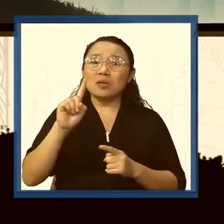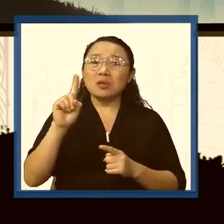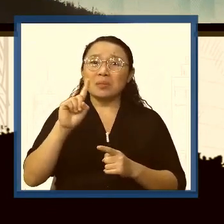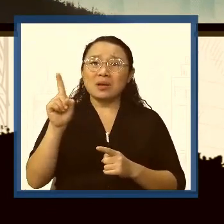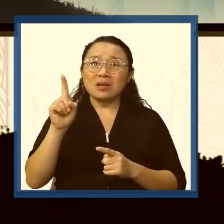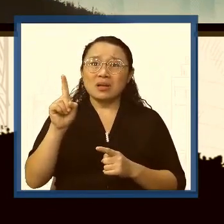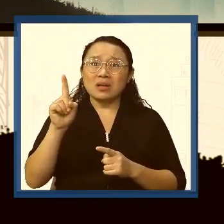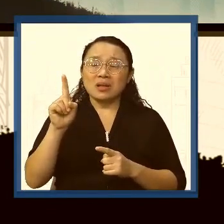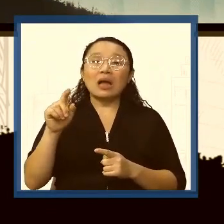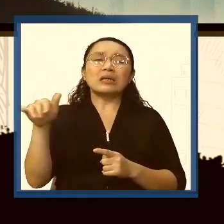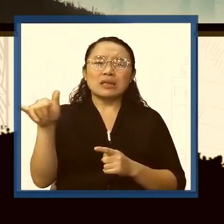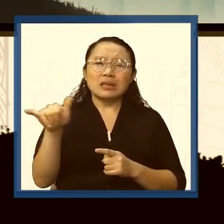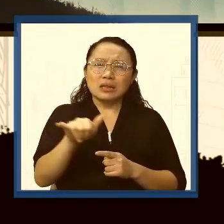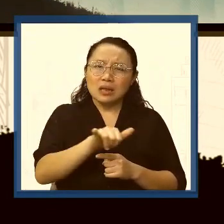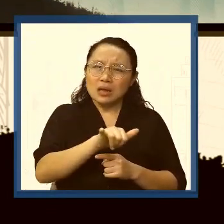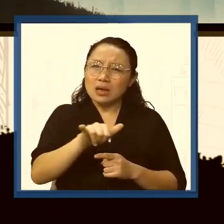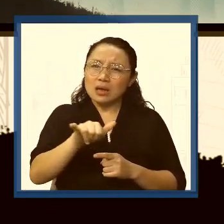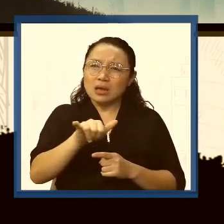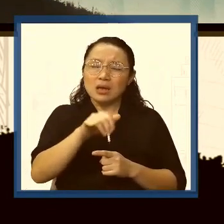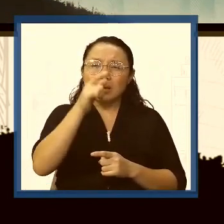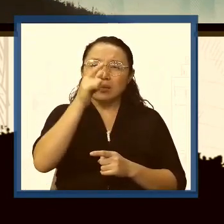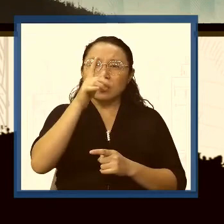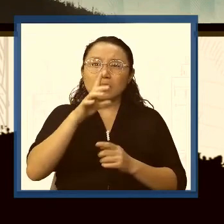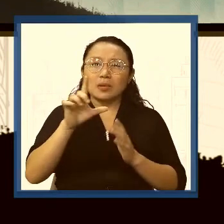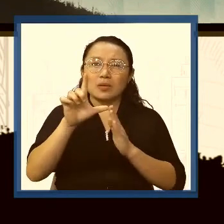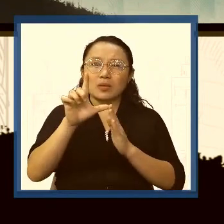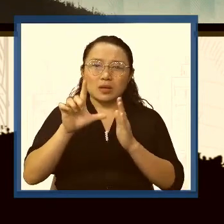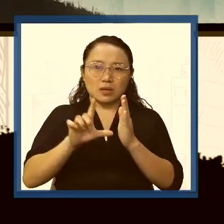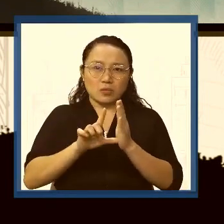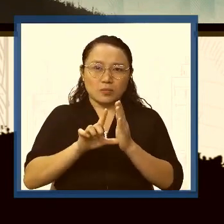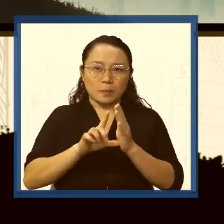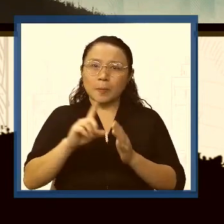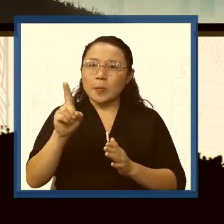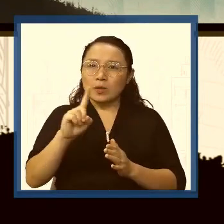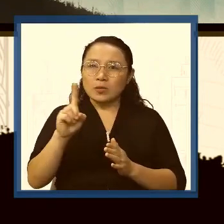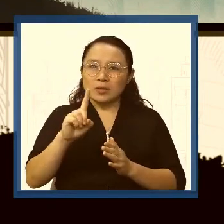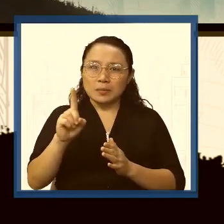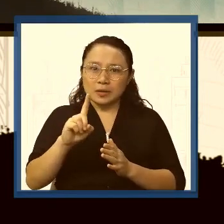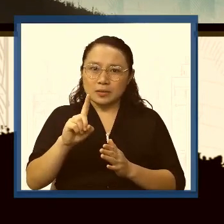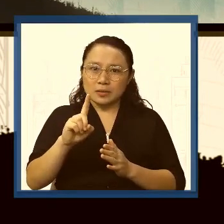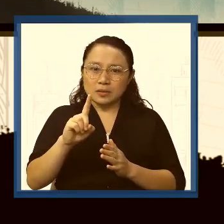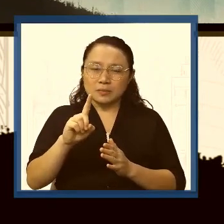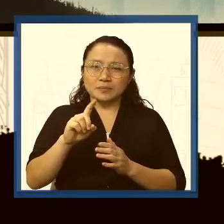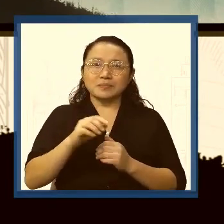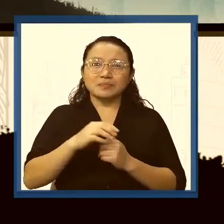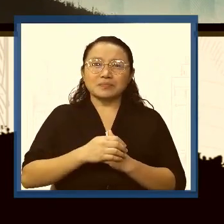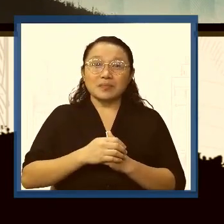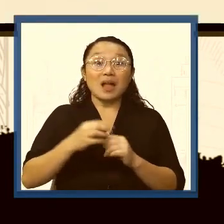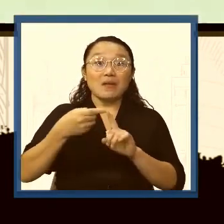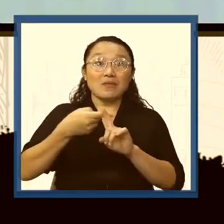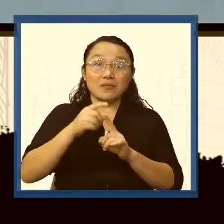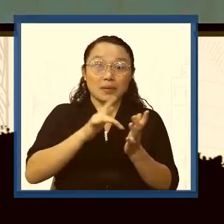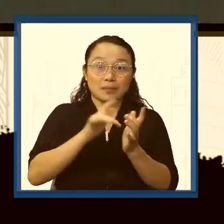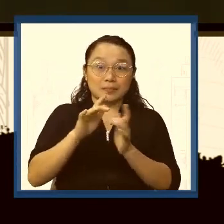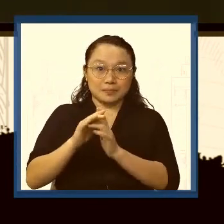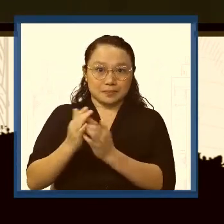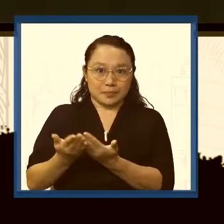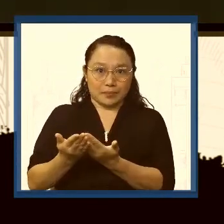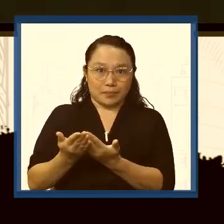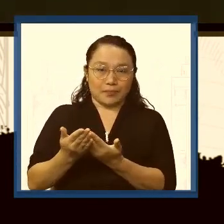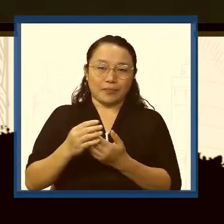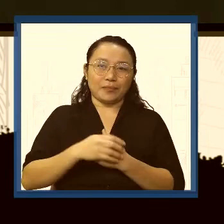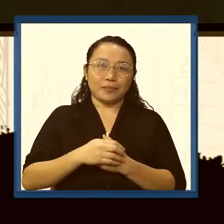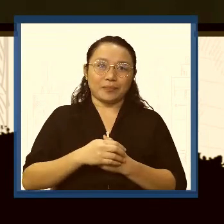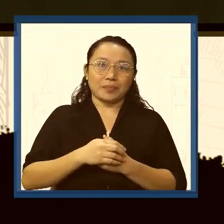ang gipakasama sa balaod sa Dios? Unsa man ang gipakasama ni ining maong balaod sumala pa sa balang kasulatan? Niya